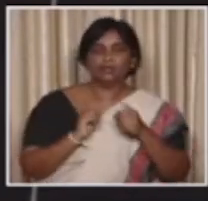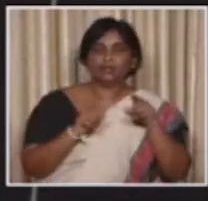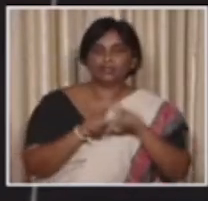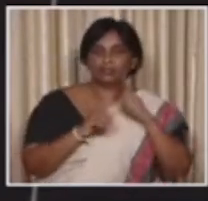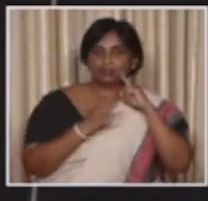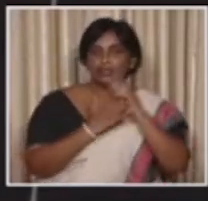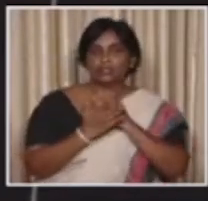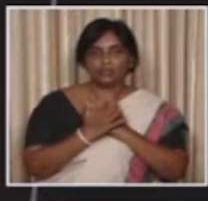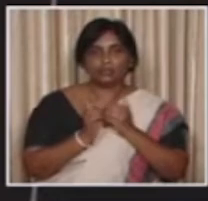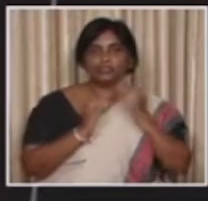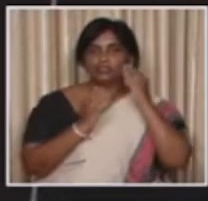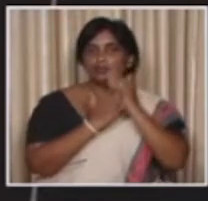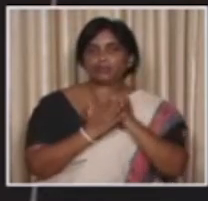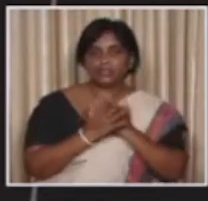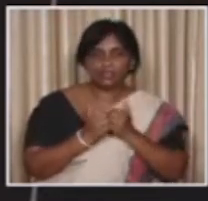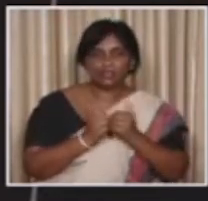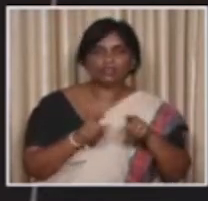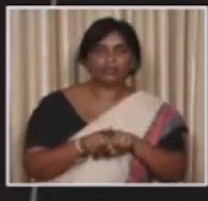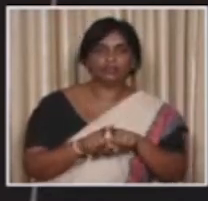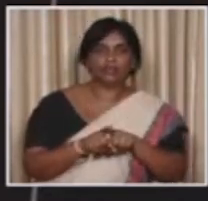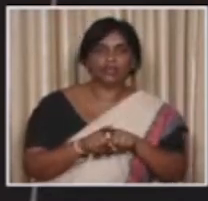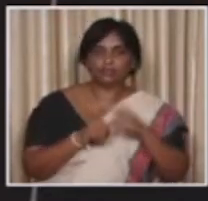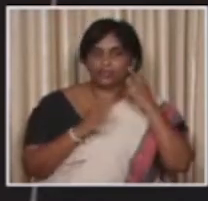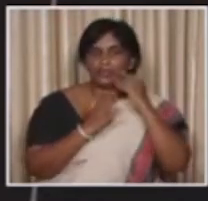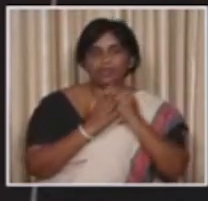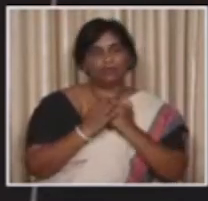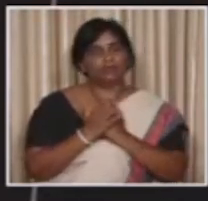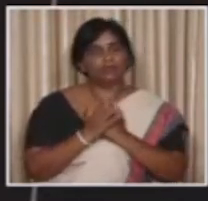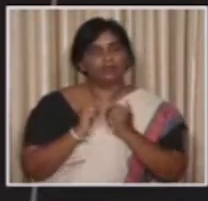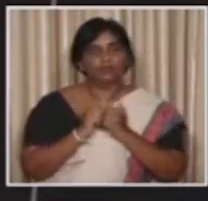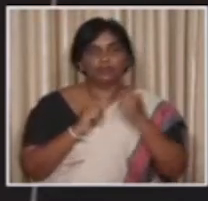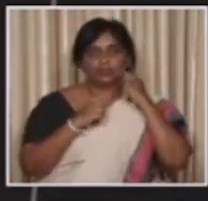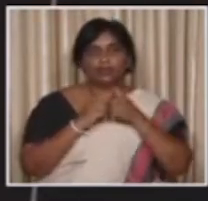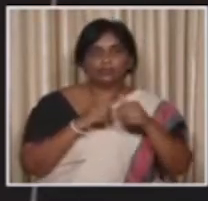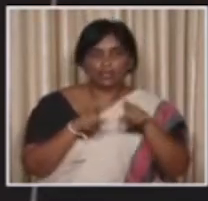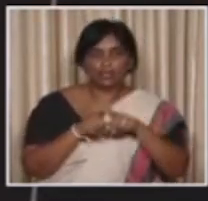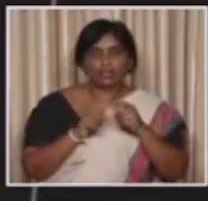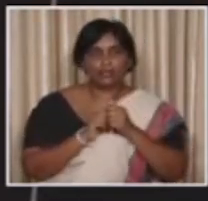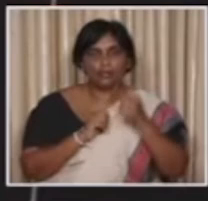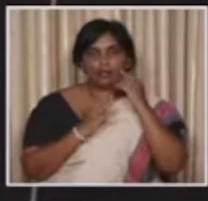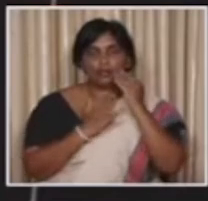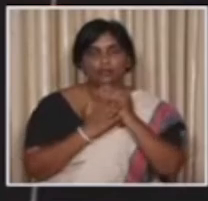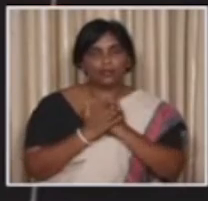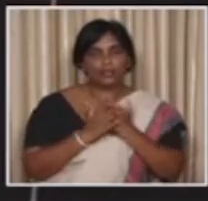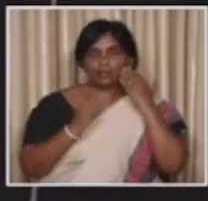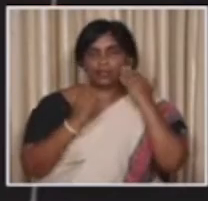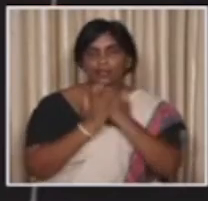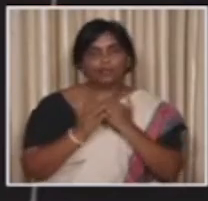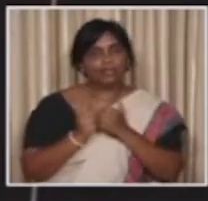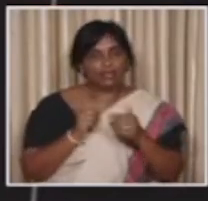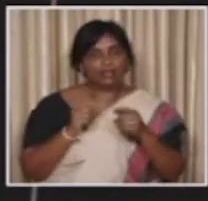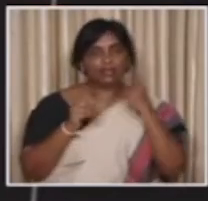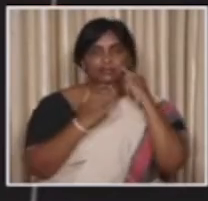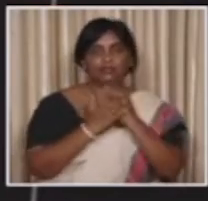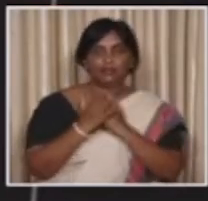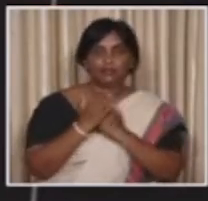ගාන කීයද අපි ඒ ගානට දීලා තියෙනවා. ඒ වගේම අපි විදුලි ඒකකයක් නිෂ්පාදනය කරන්න යන වියදම කීයද ඒ ගානට පරිභෝගිකයට දීලා තියෙනවා. ඉතින් අපි